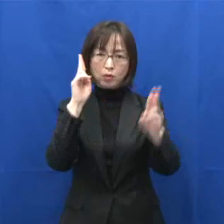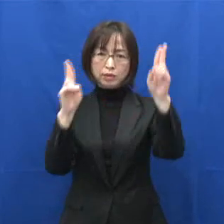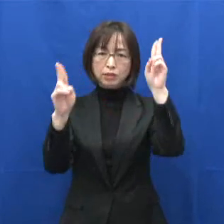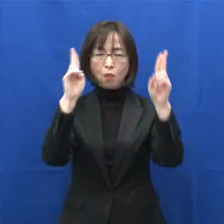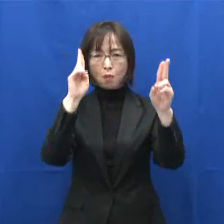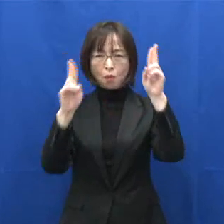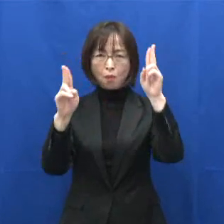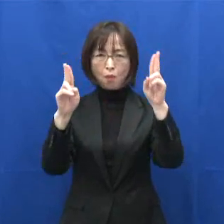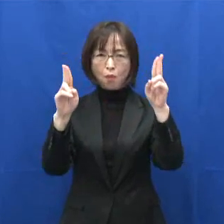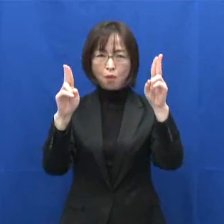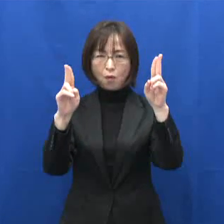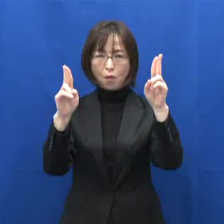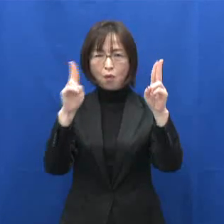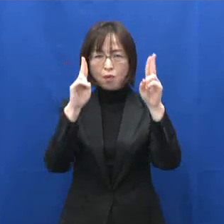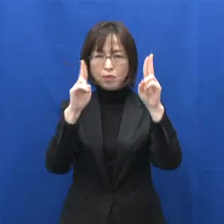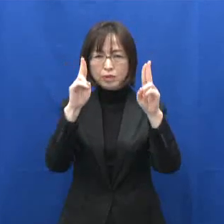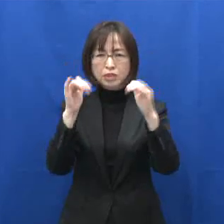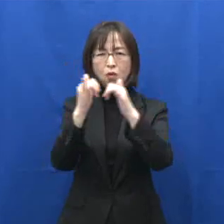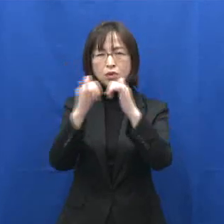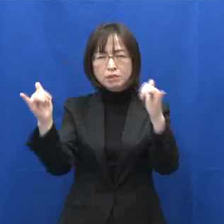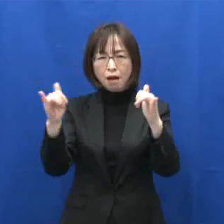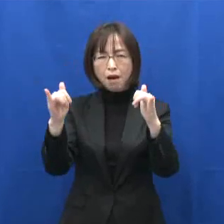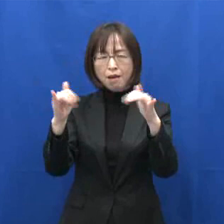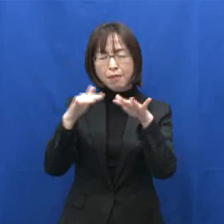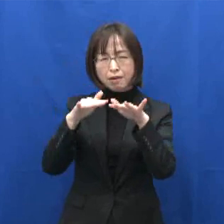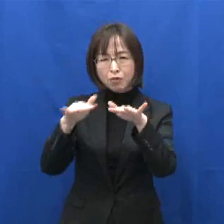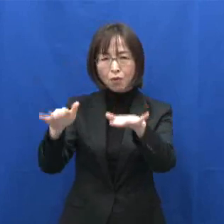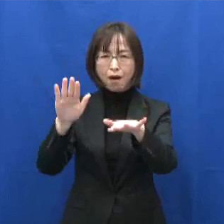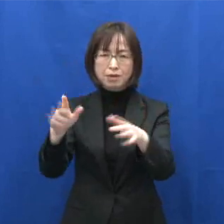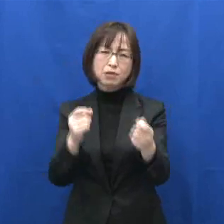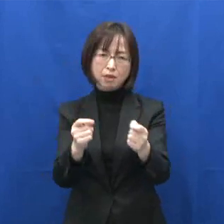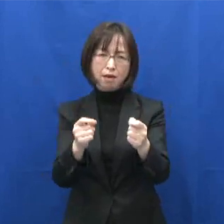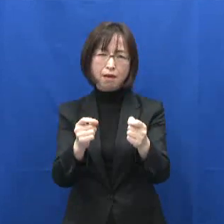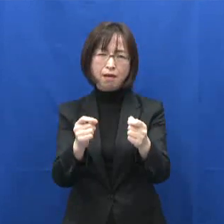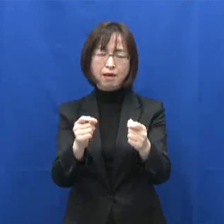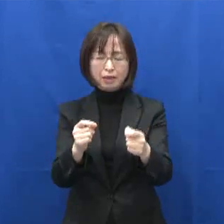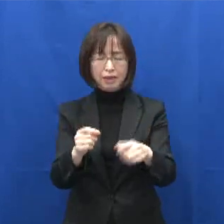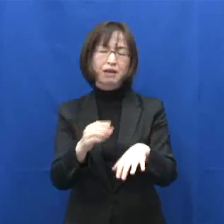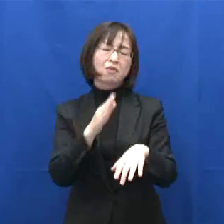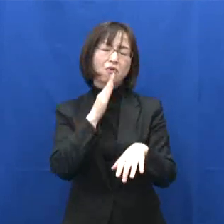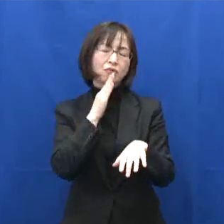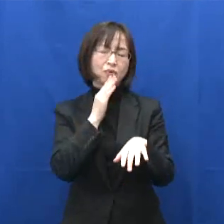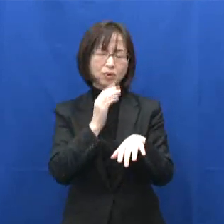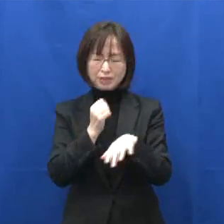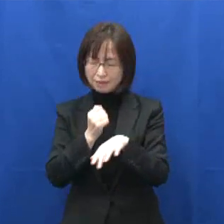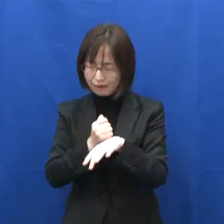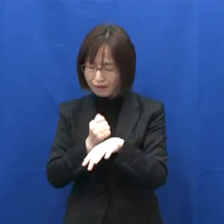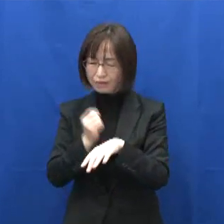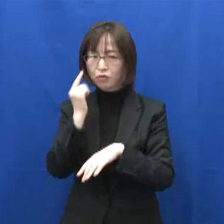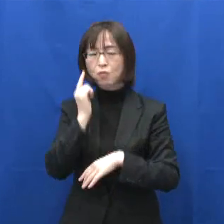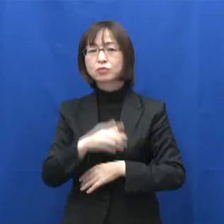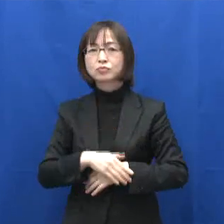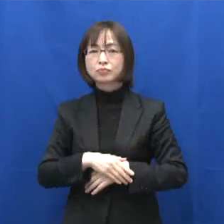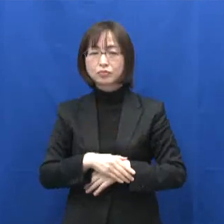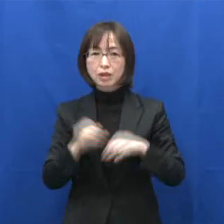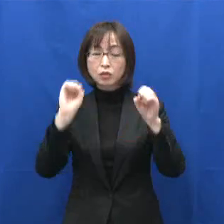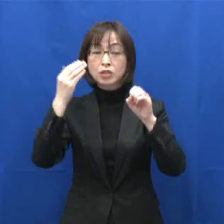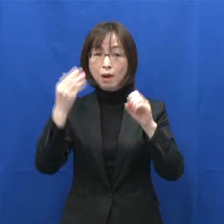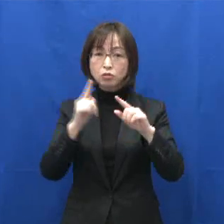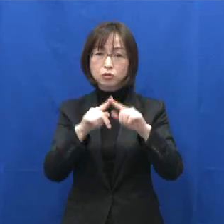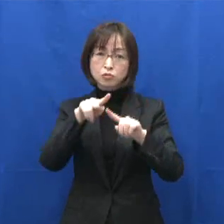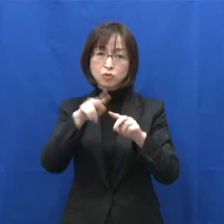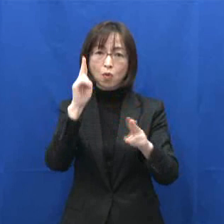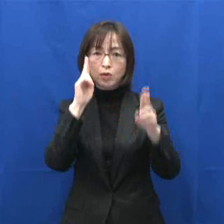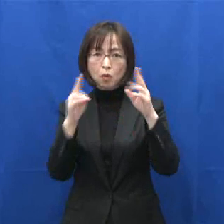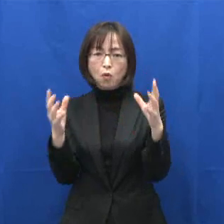の事業者にも影響が出ていますけれども、どんな対策を考えているんですか。本当に大変だと思いますね。 豊島区では中小企業